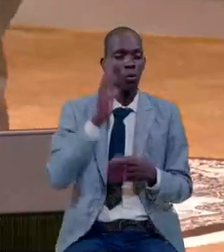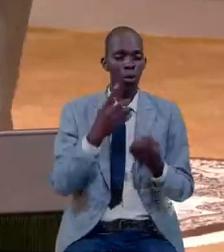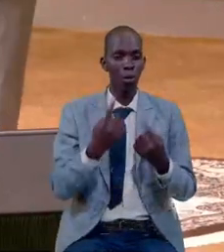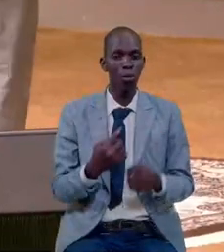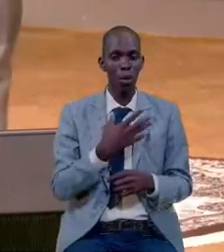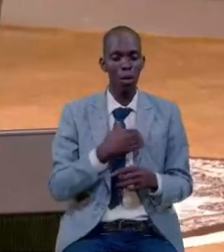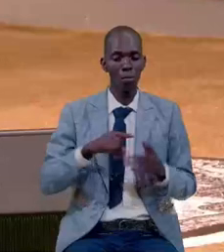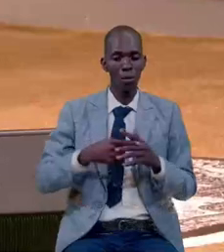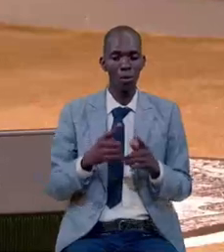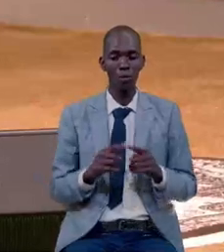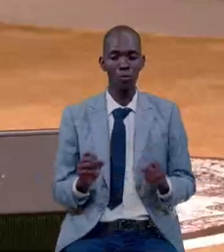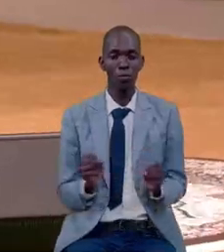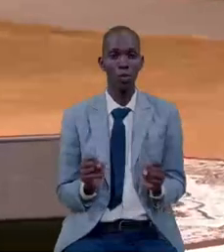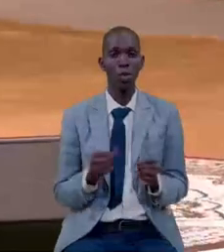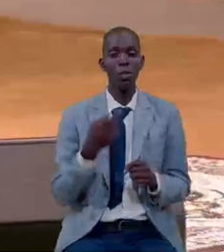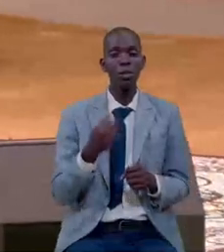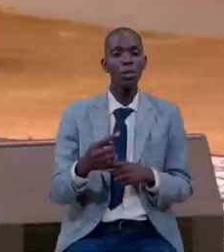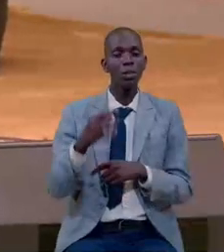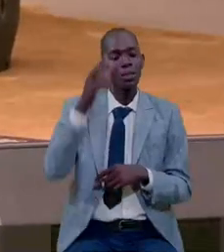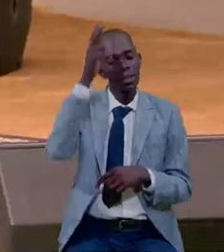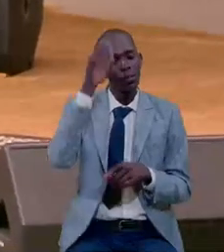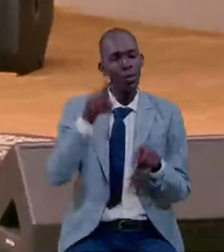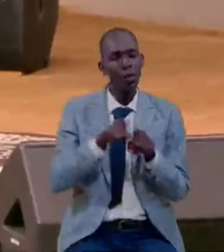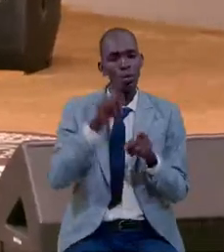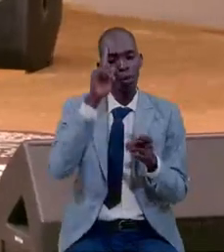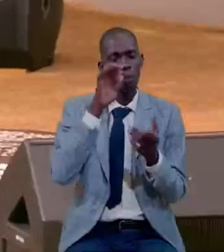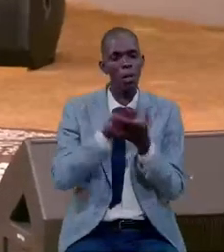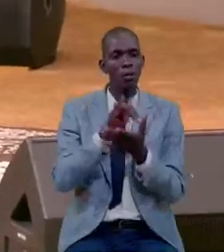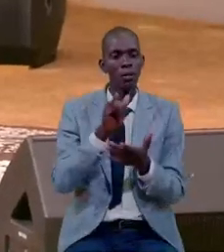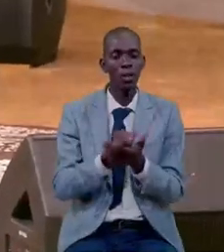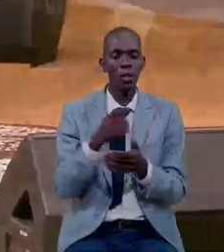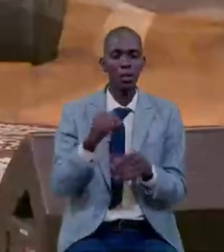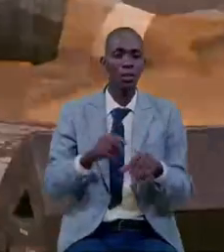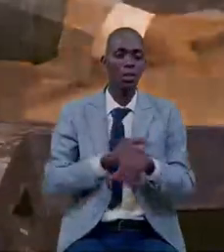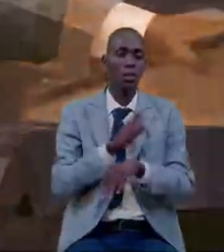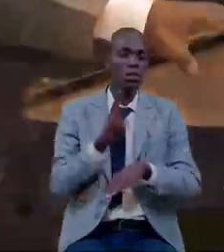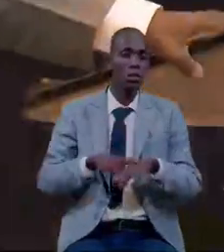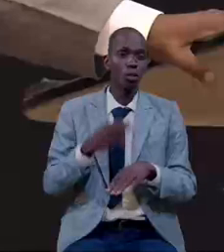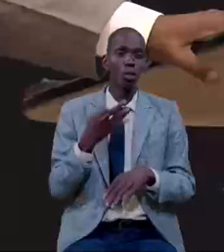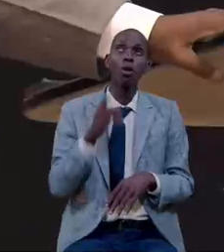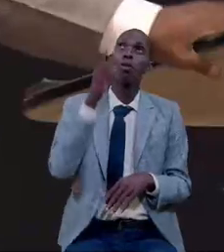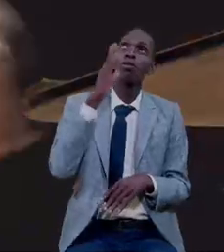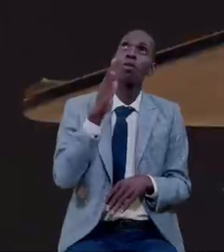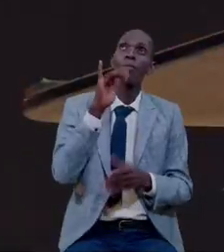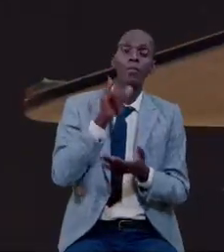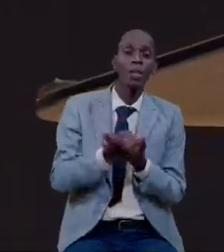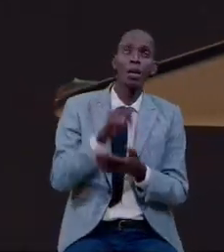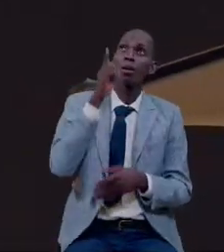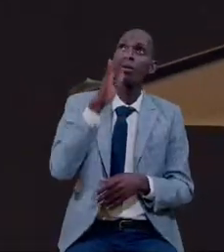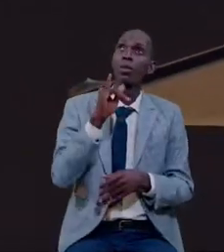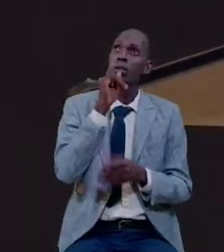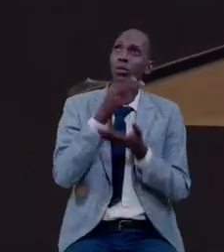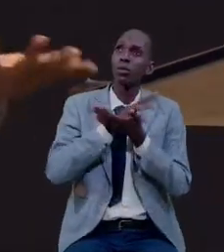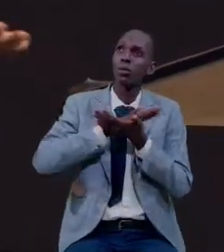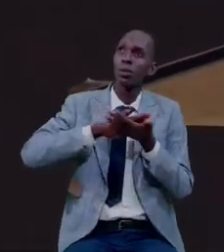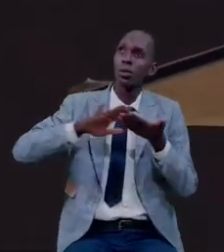des comptes vient et ils tremblent. Les démons aussi croient que Dieu est saint,